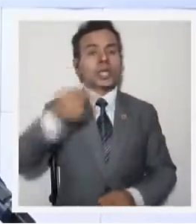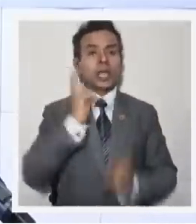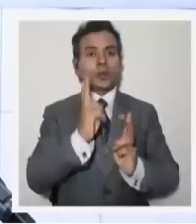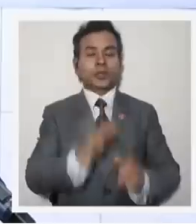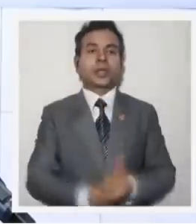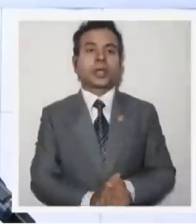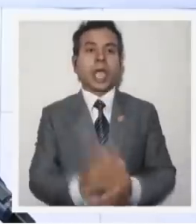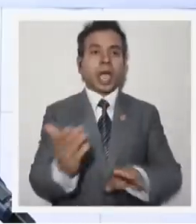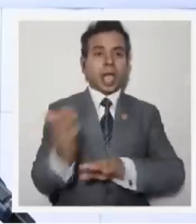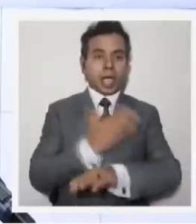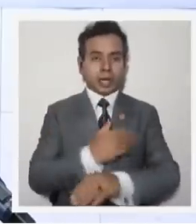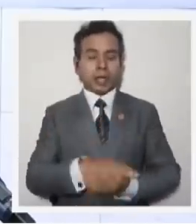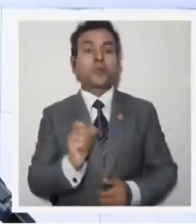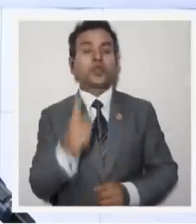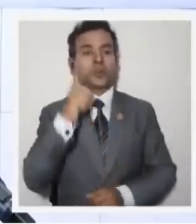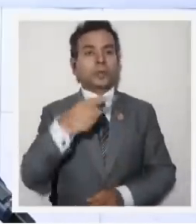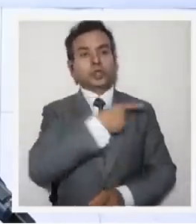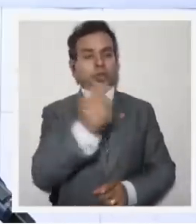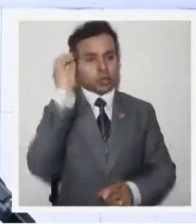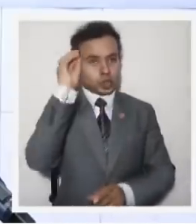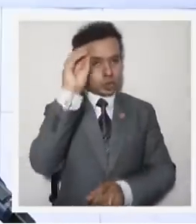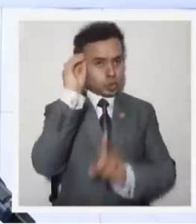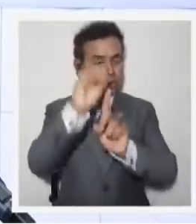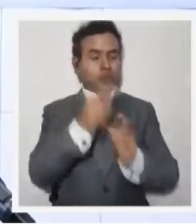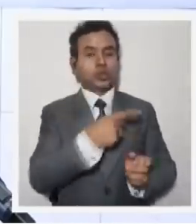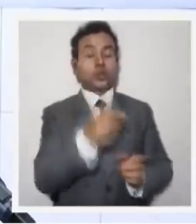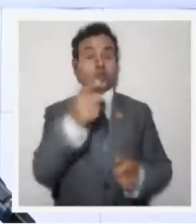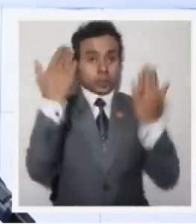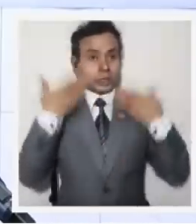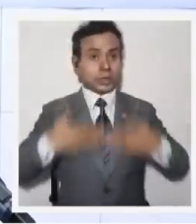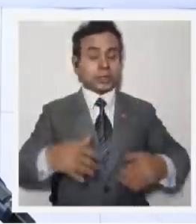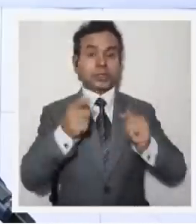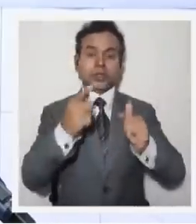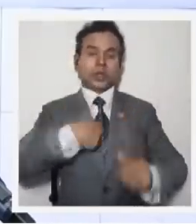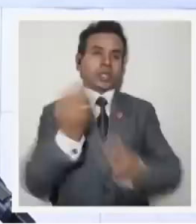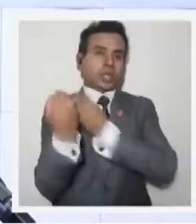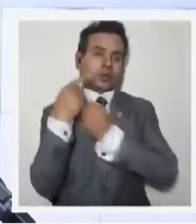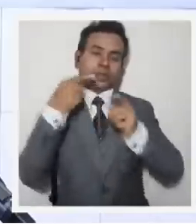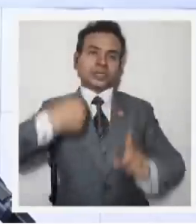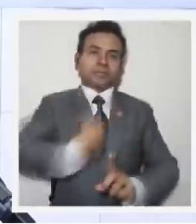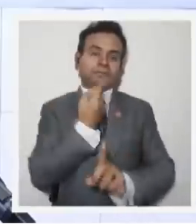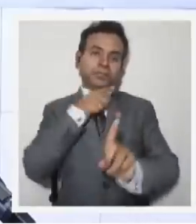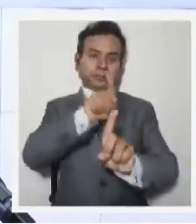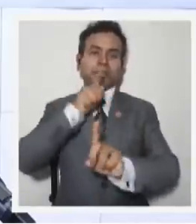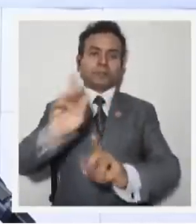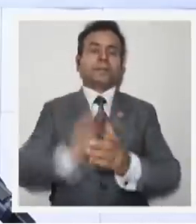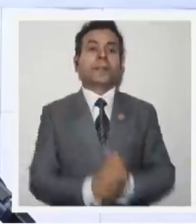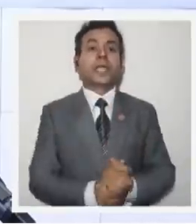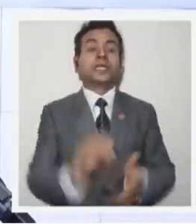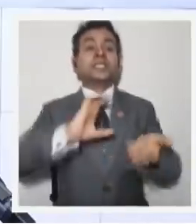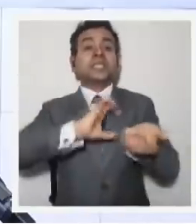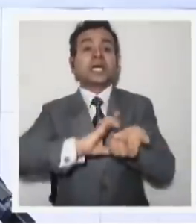তবে প্রতিদিনের মতো তথ্য তুলে ধরবার আগে আমি অবশ্যই আপনাদের স্মরণ করিয়ে দিব যে আপনার সুরক্ষা আপনার